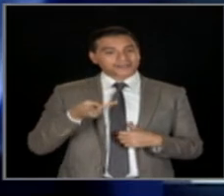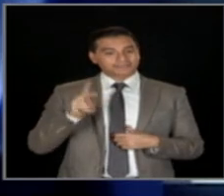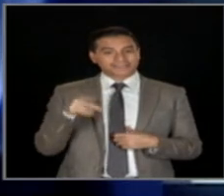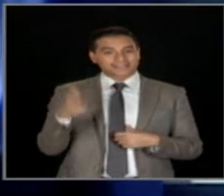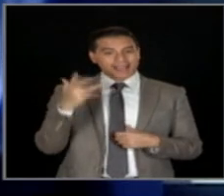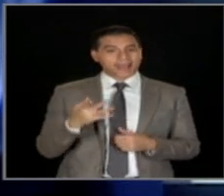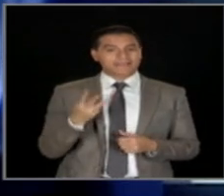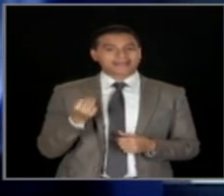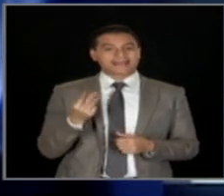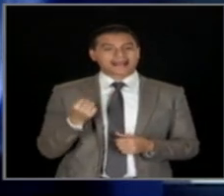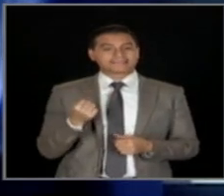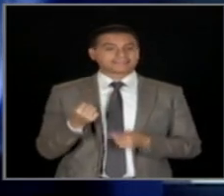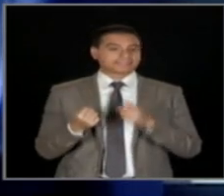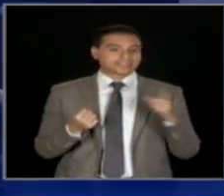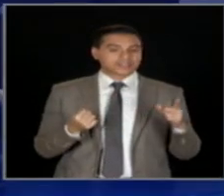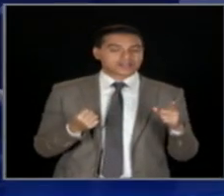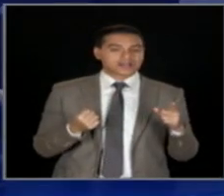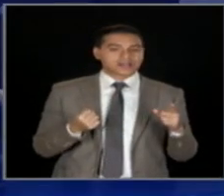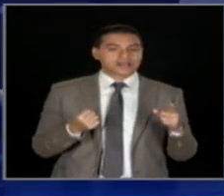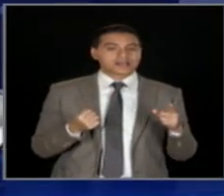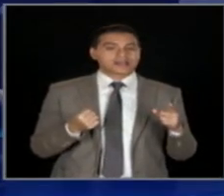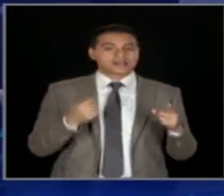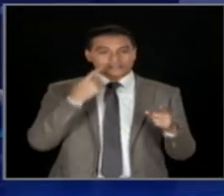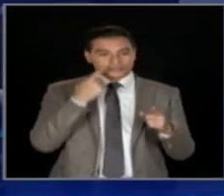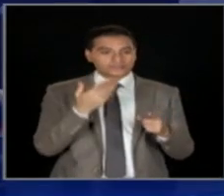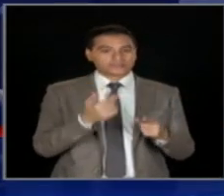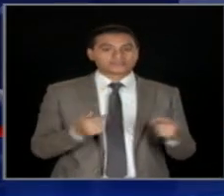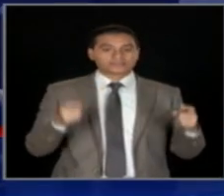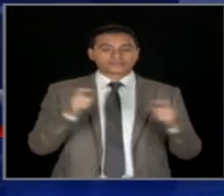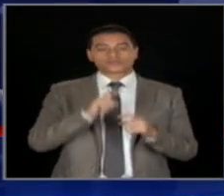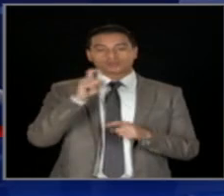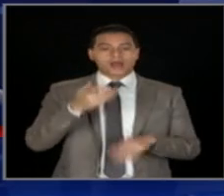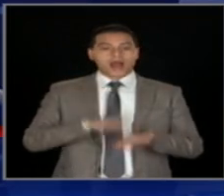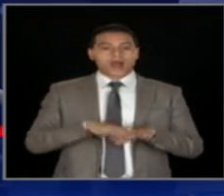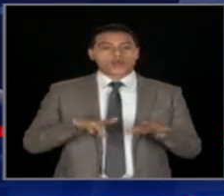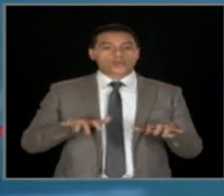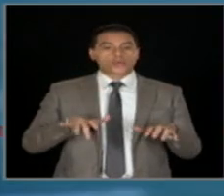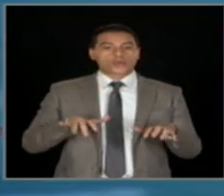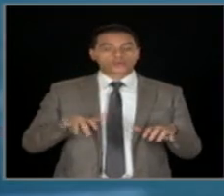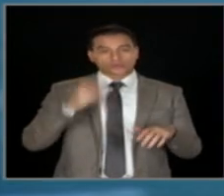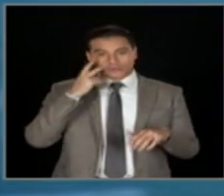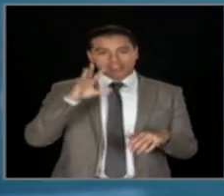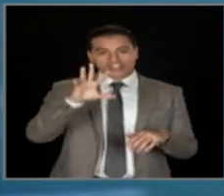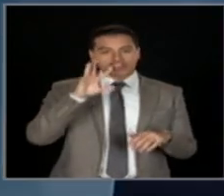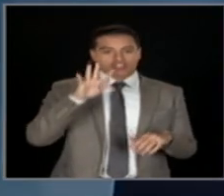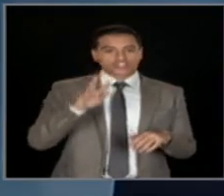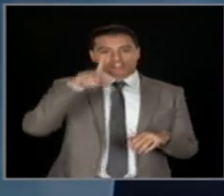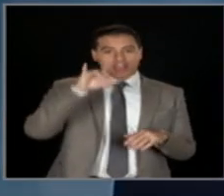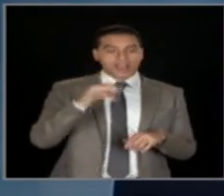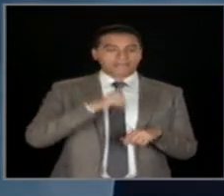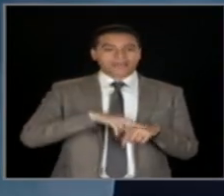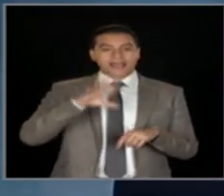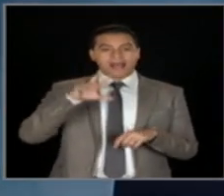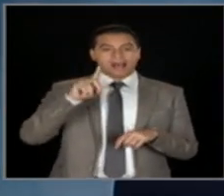معاك كام نقطه؟ 30 نقطه. حسن عروس. دلوقتي سؤال في التكنولوجيا، هشام والهلباوي،